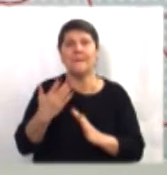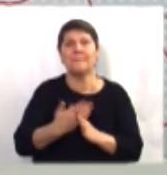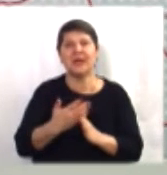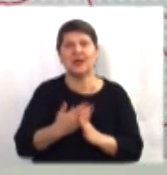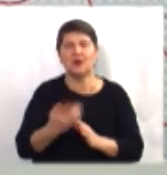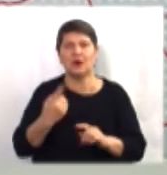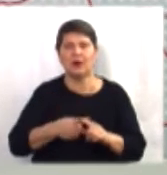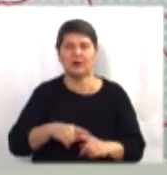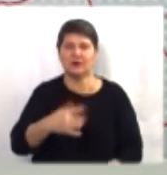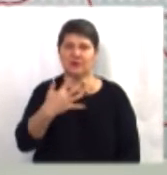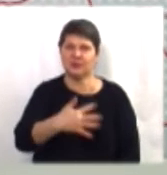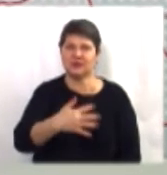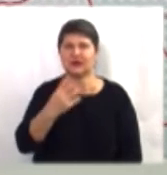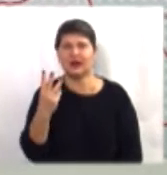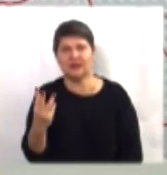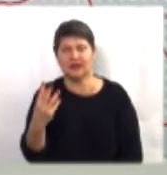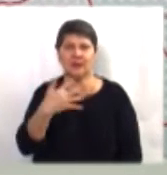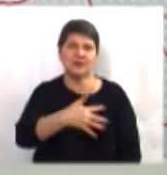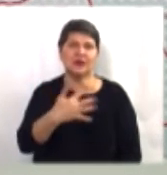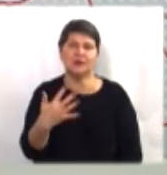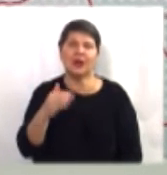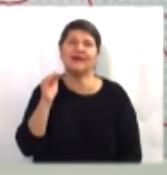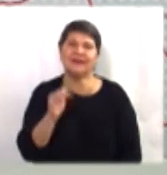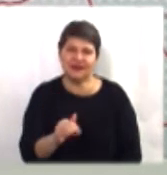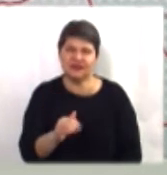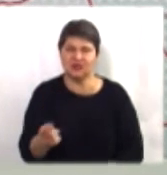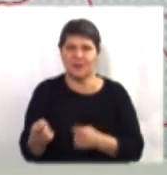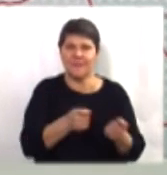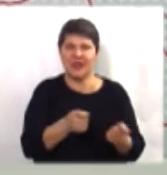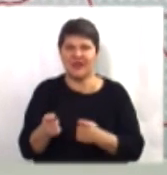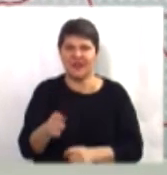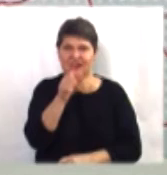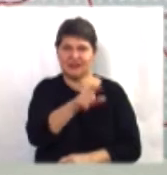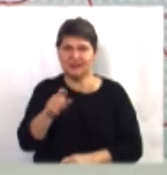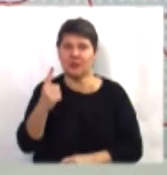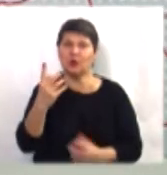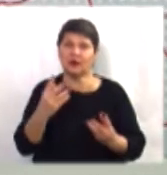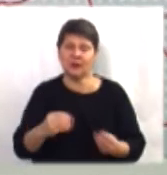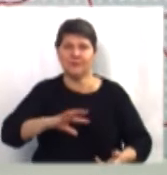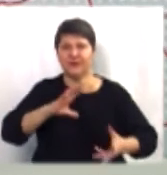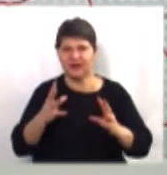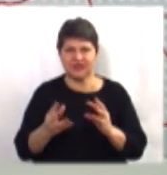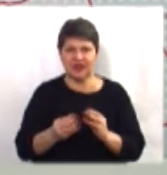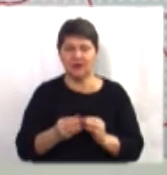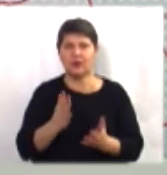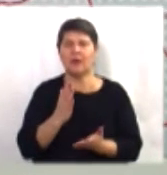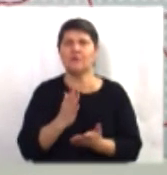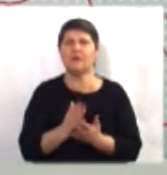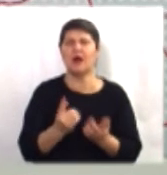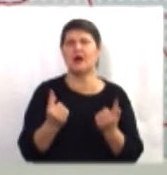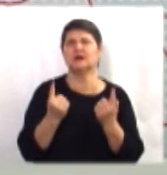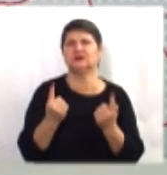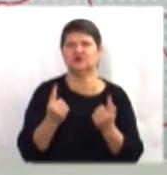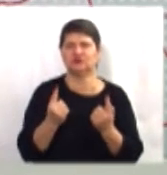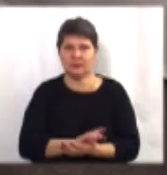це 53-55 тисяч перевезень на день. Ось. Тому в загальному вони, звичайно, мають